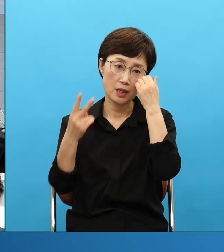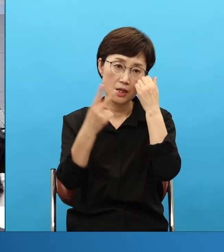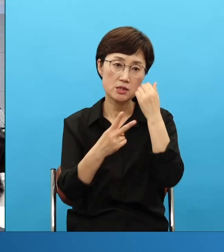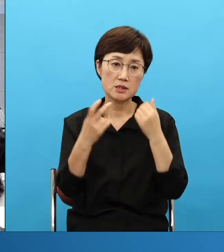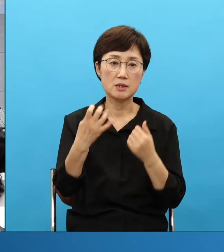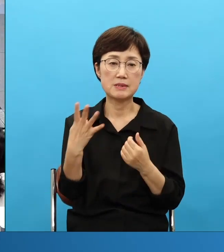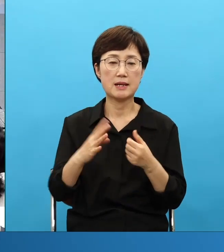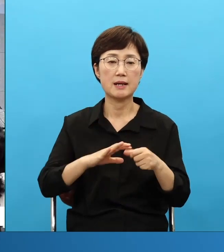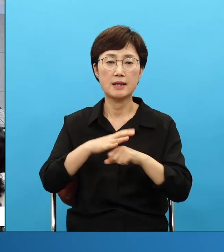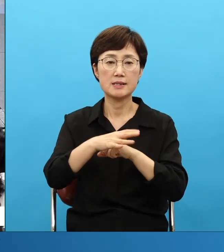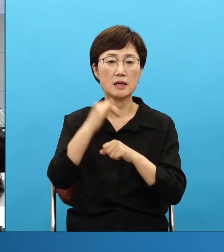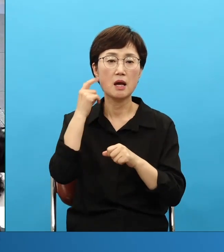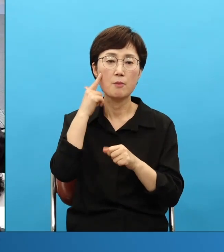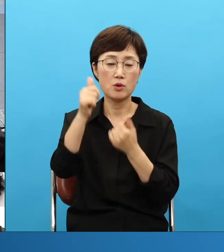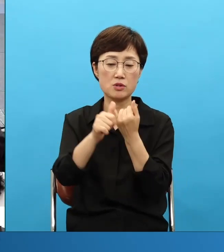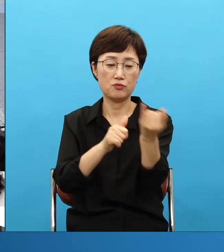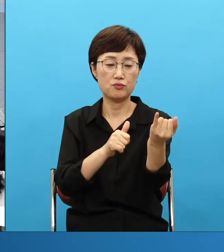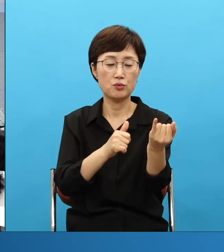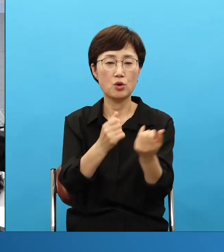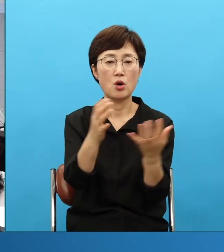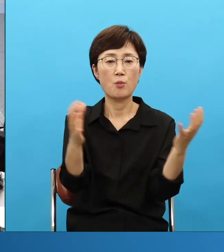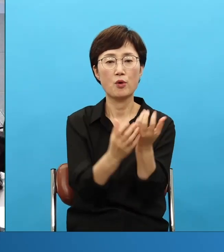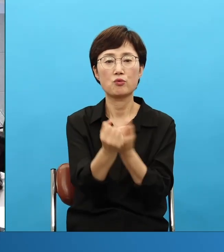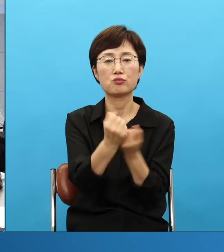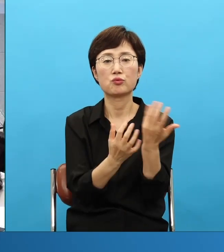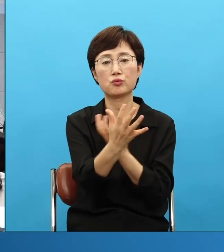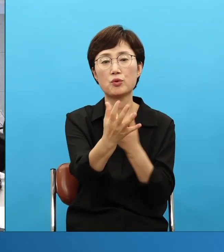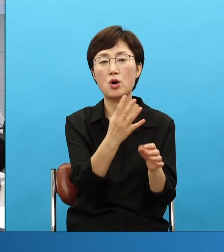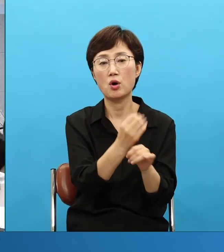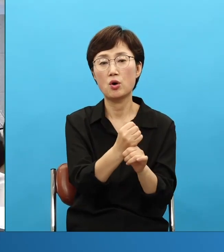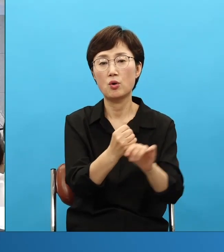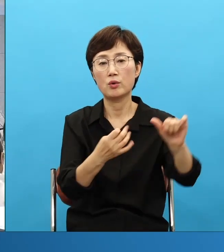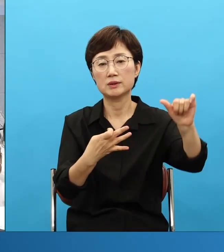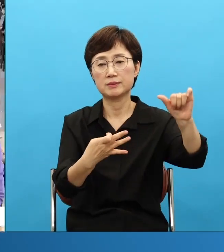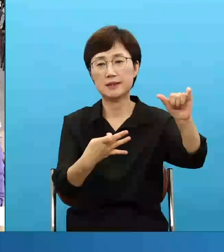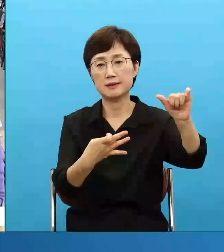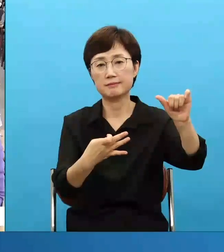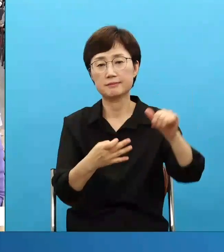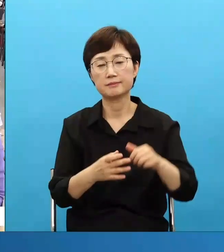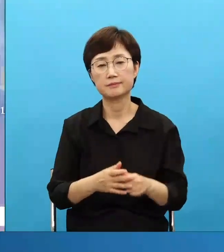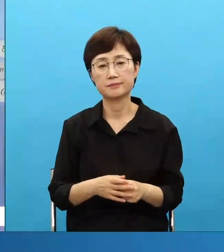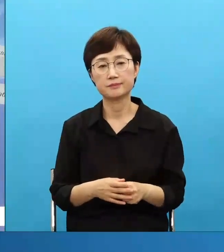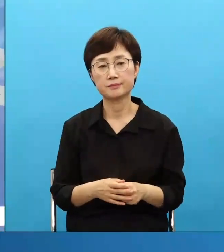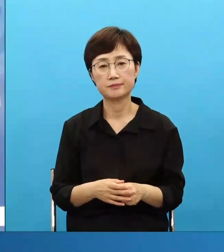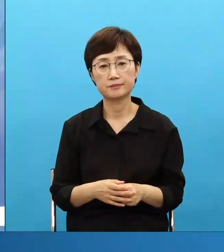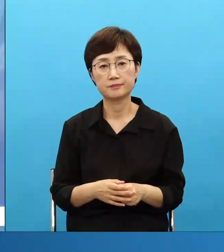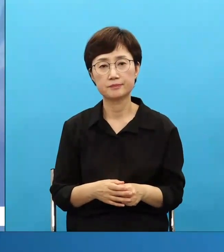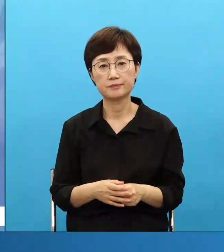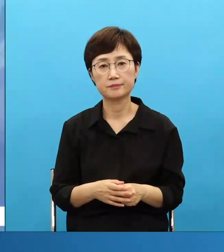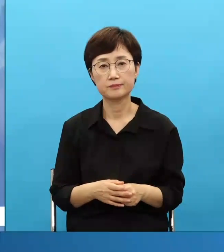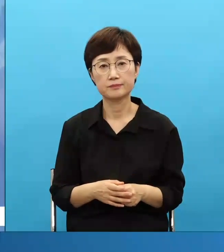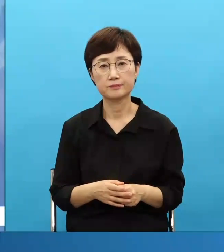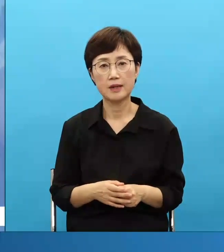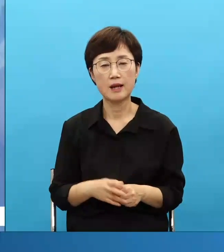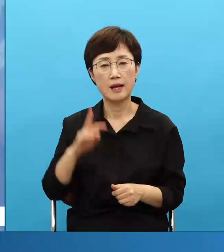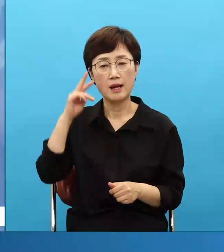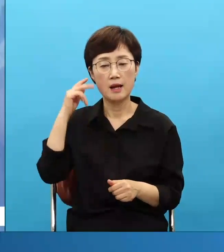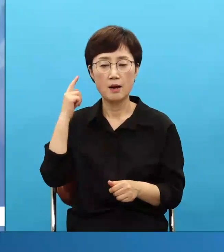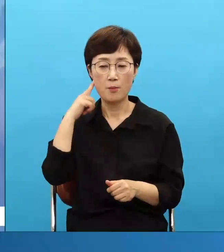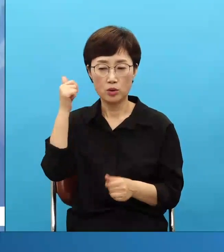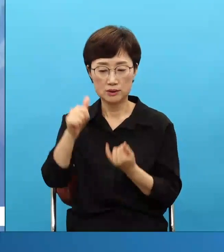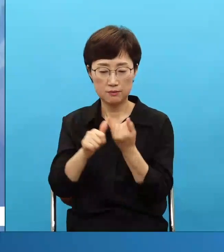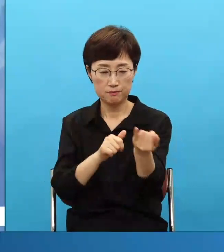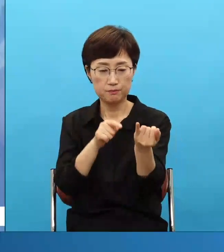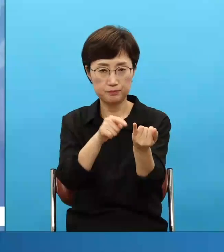2024 세계 사모 수련회가 오는 14일 덕평 RUTC에서 열립니다. 이번 수련회는 사모의 망대,